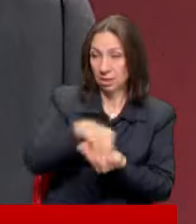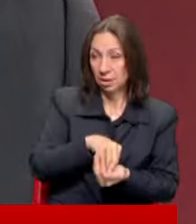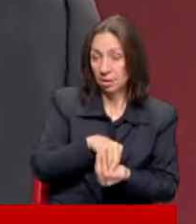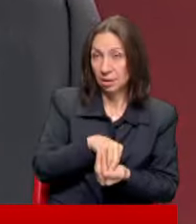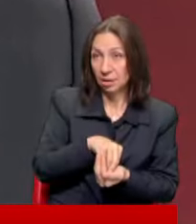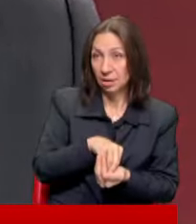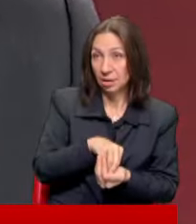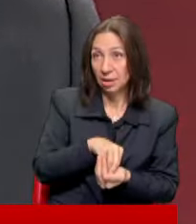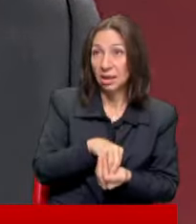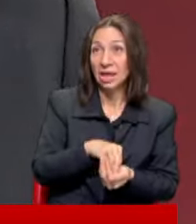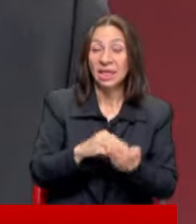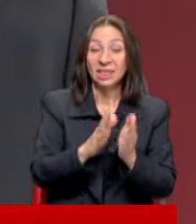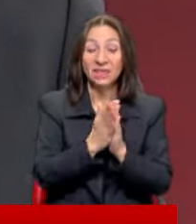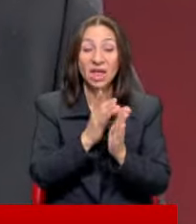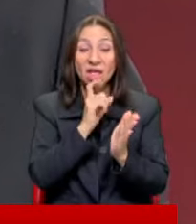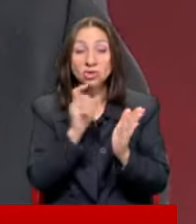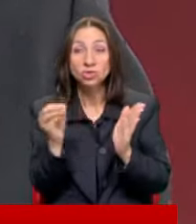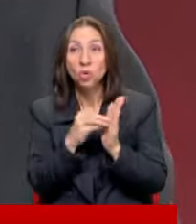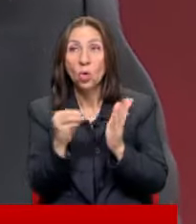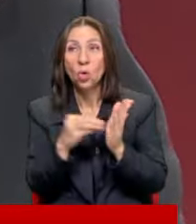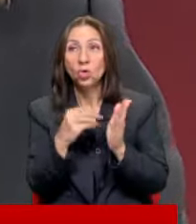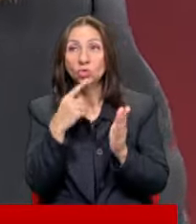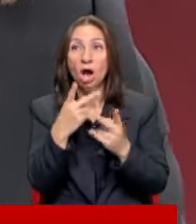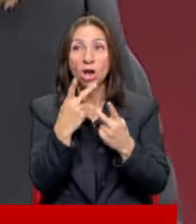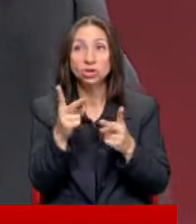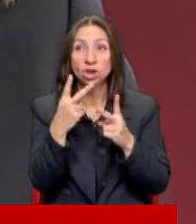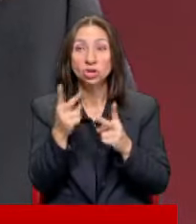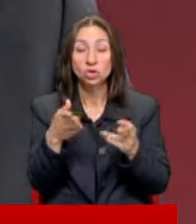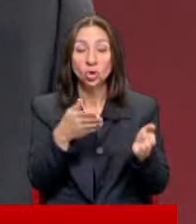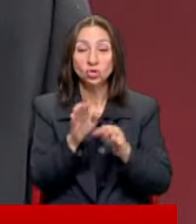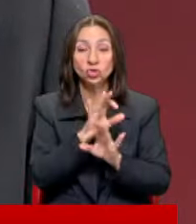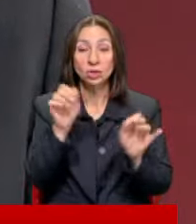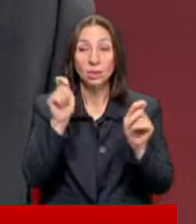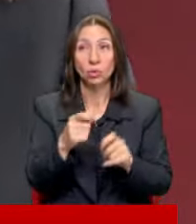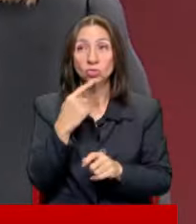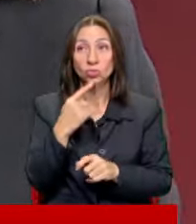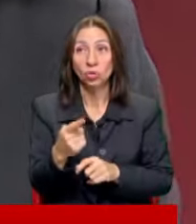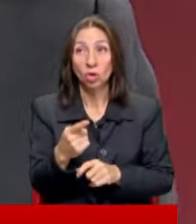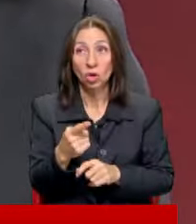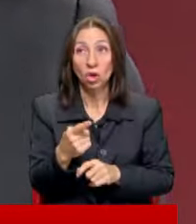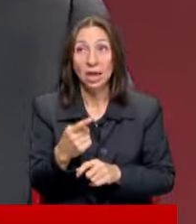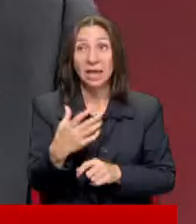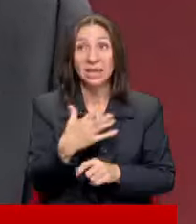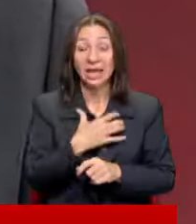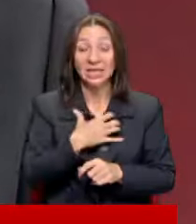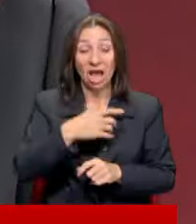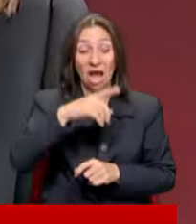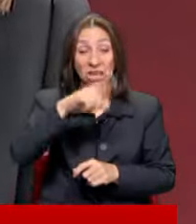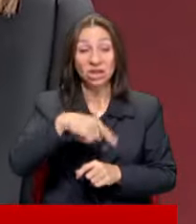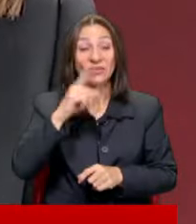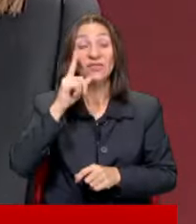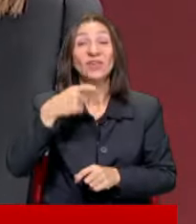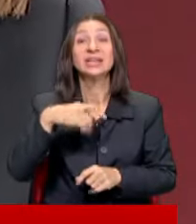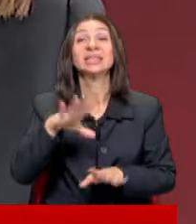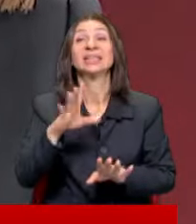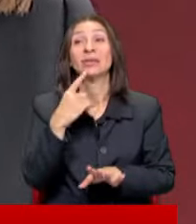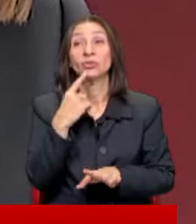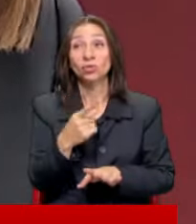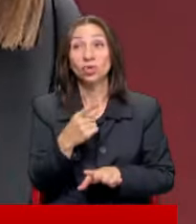alacaklarını deftere yanlış geçiriyor diyor yani açık bir şekilde usulsüzlük yapılıyor diyor kendi alacaklarının farkında değil